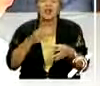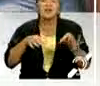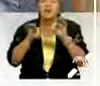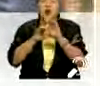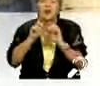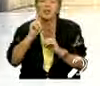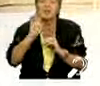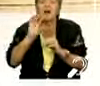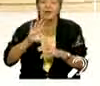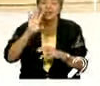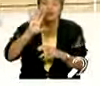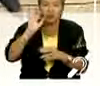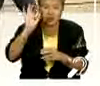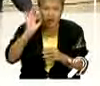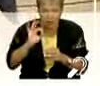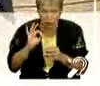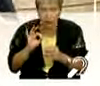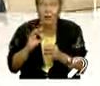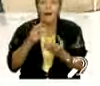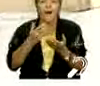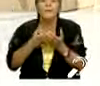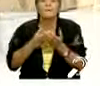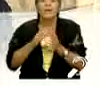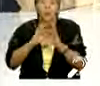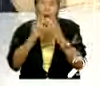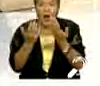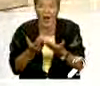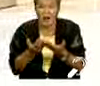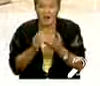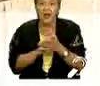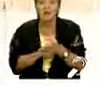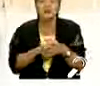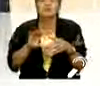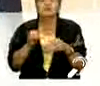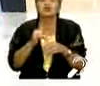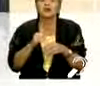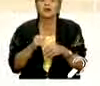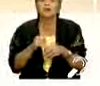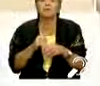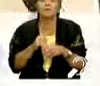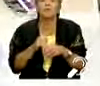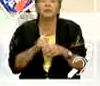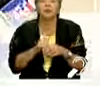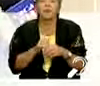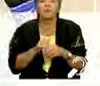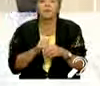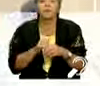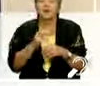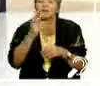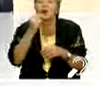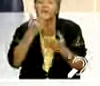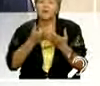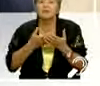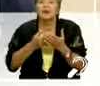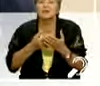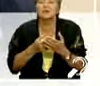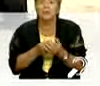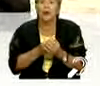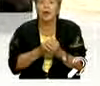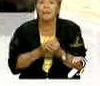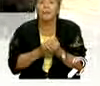de TVA cu 5% pentru cărți și, de asemenea, potrivit unor surse, vorbim despre faptul că